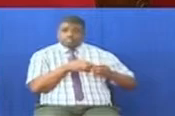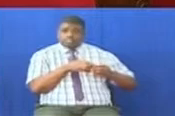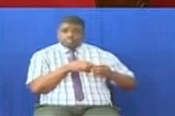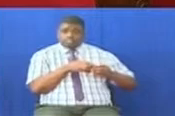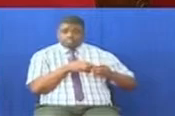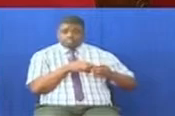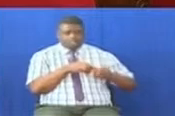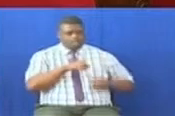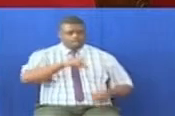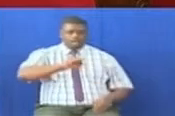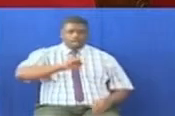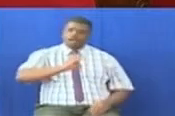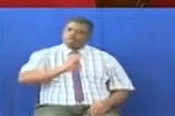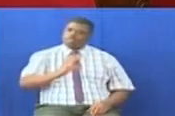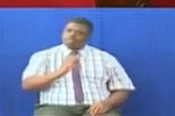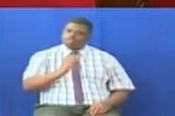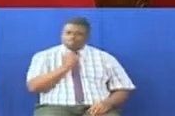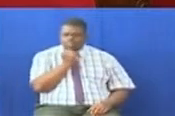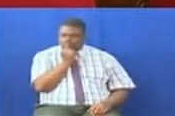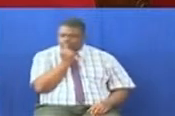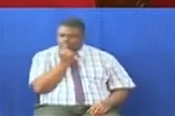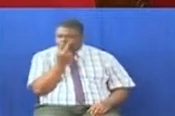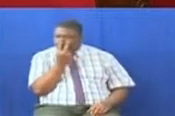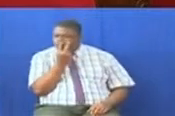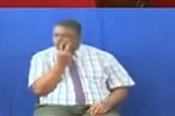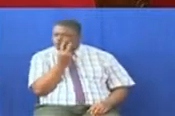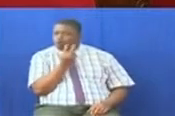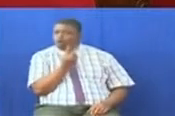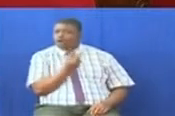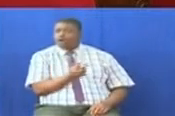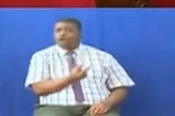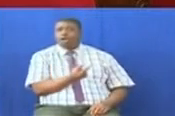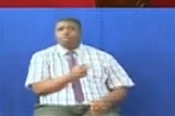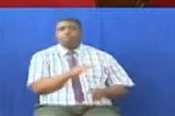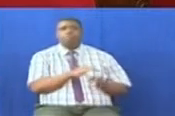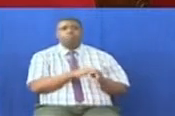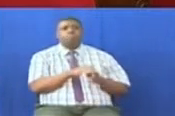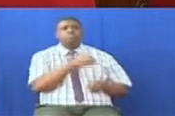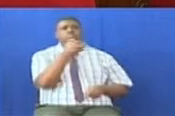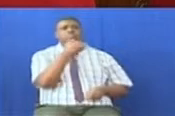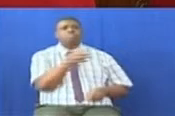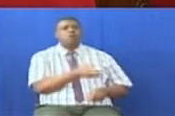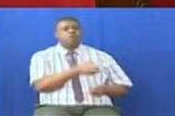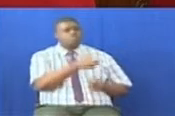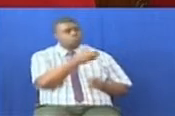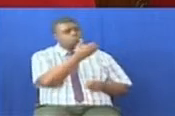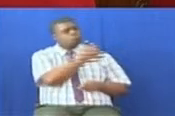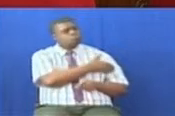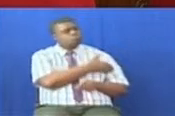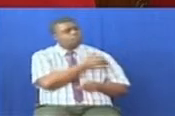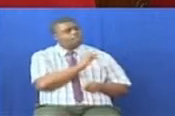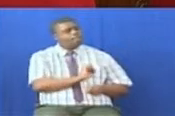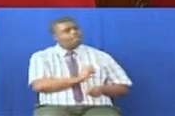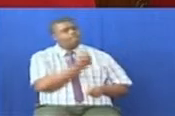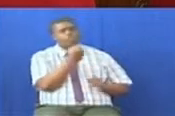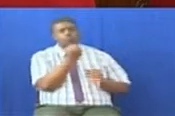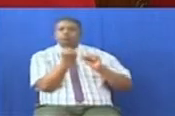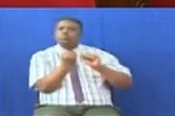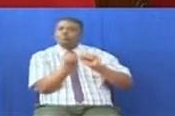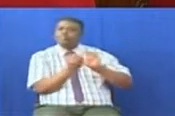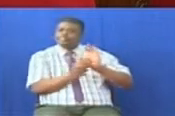ya laki ilibaini manunuzi mabaya ya huduma ya bidhaa ya jumla shilingi bilioni